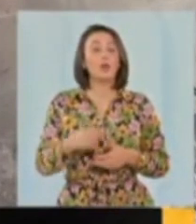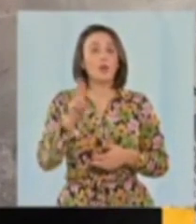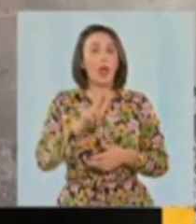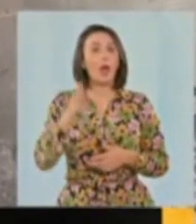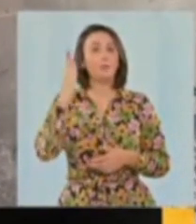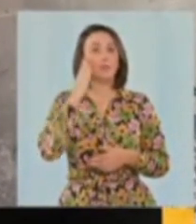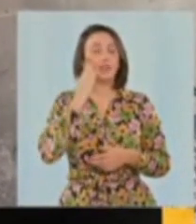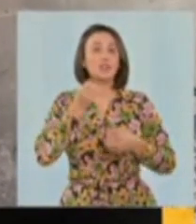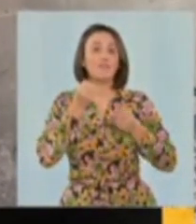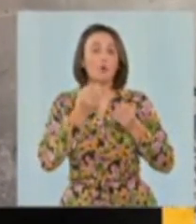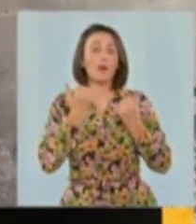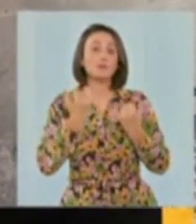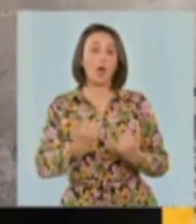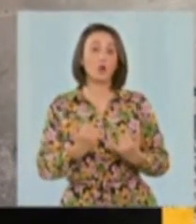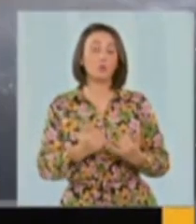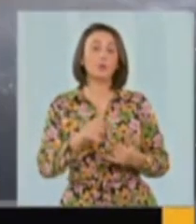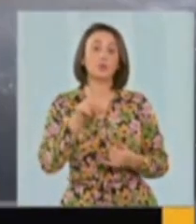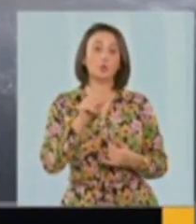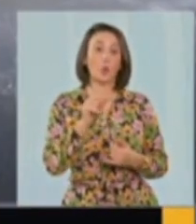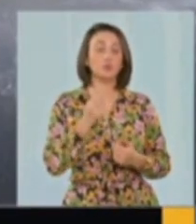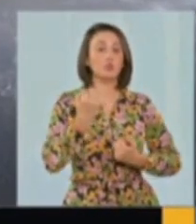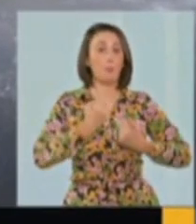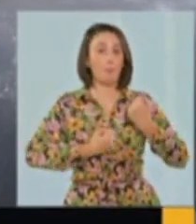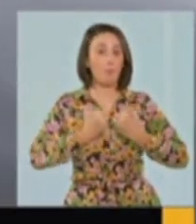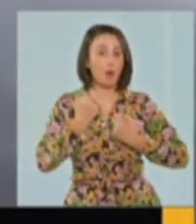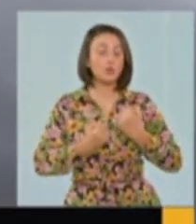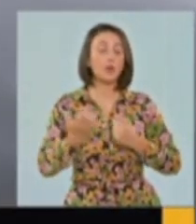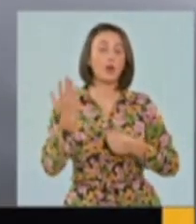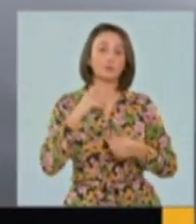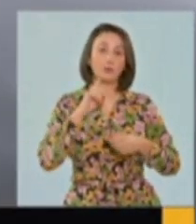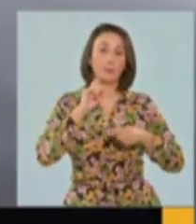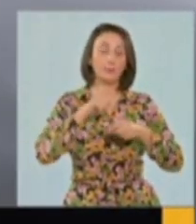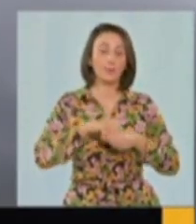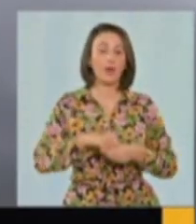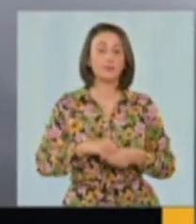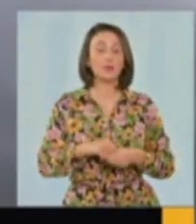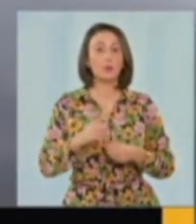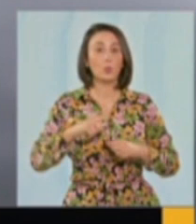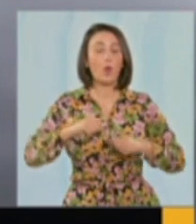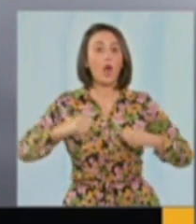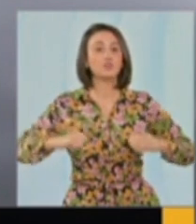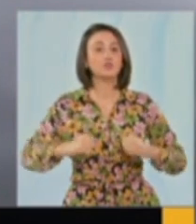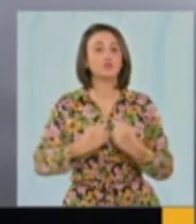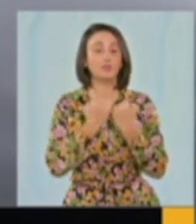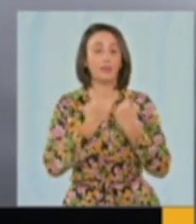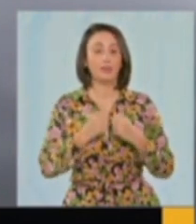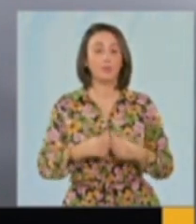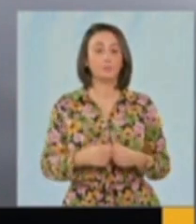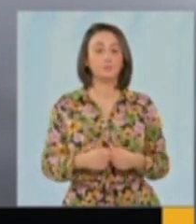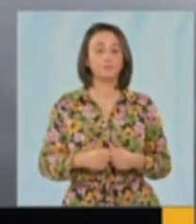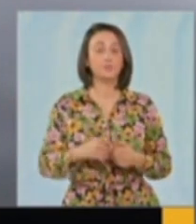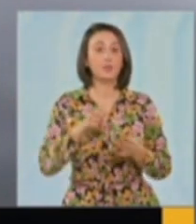reamintesc informația orei. 20 de mașini au fost implicate într-un carambol